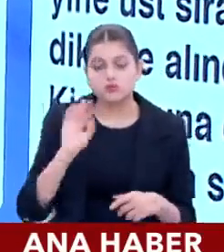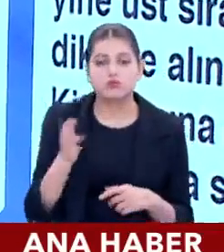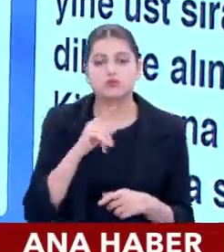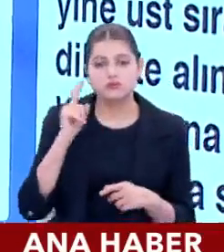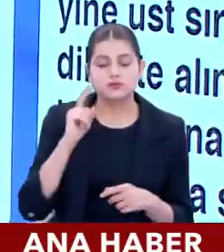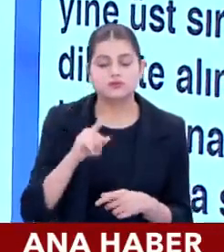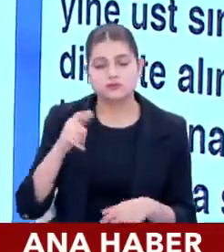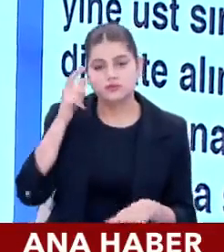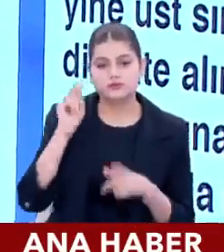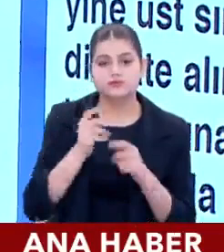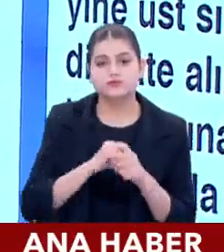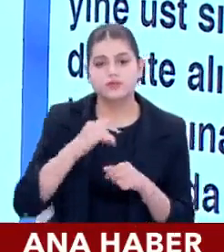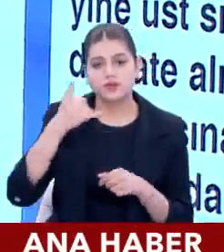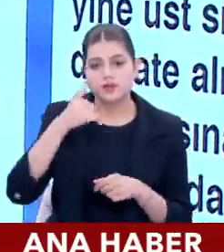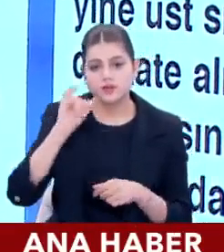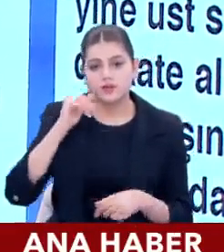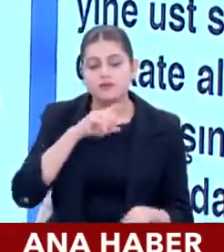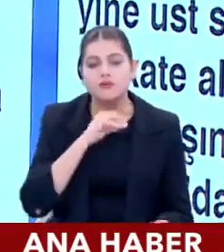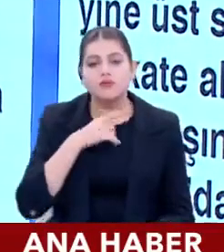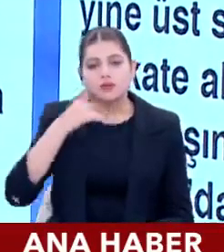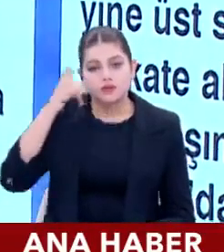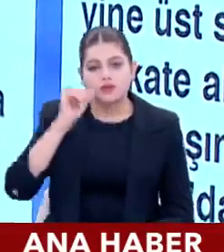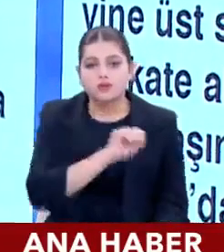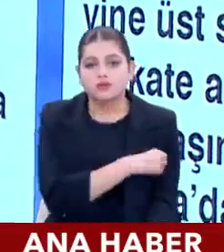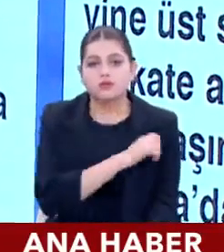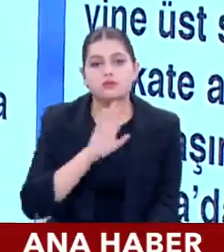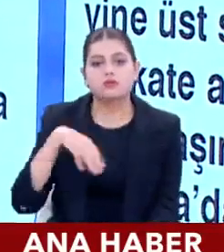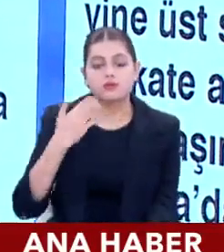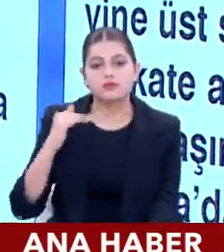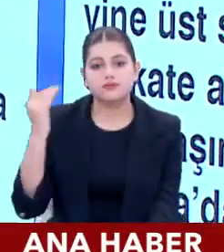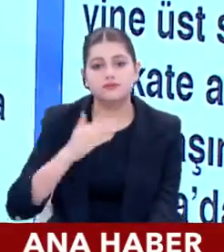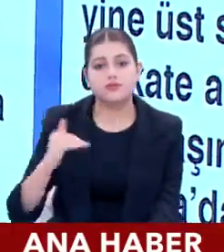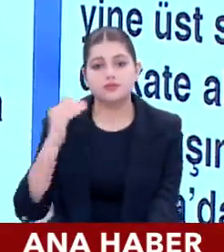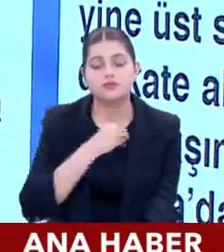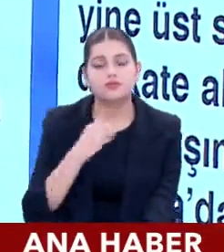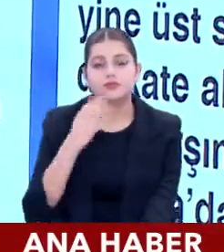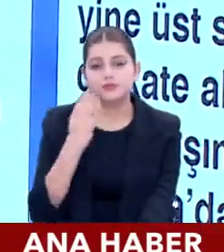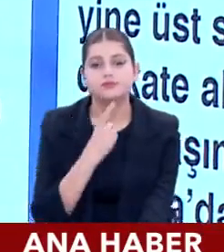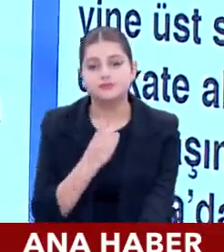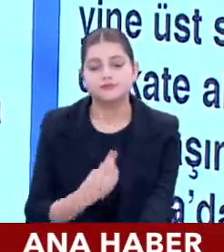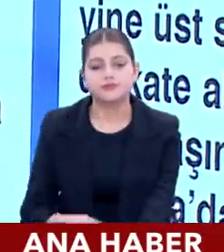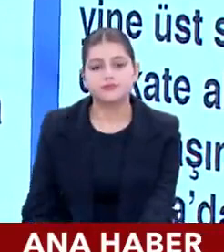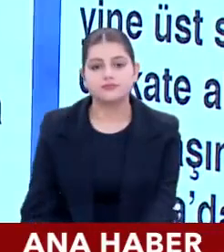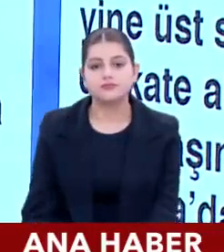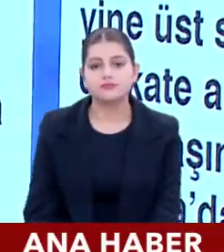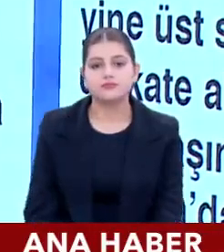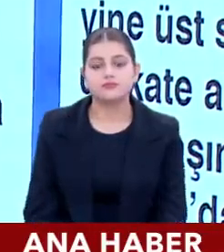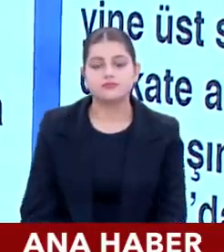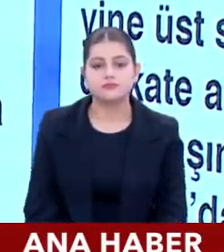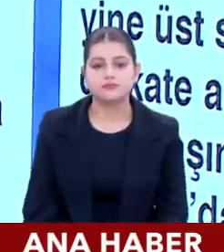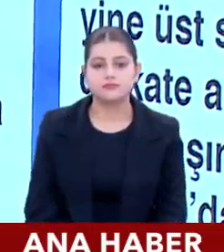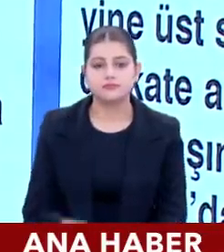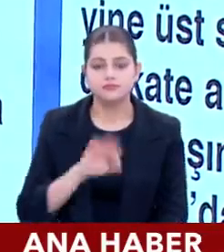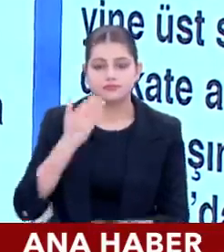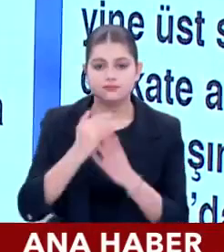strese yani Türkiye bir şekilde İtalya'dan Fransa'dan İspanya'da ve Almanya'dan sonra en çok Doktor istihdam eden beşinci sırada